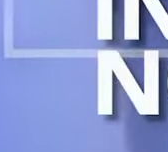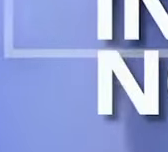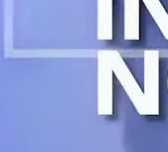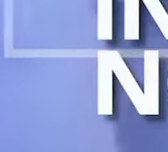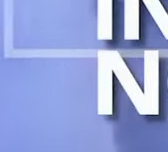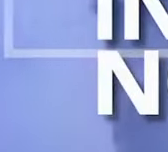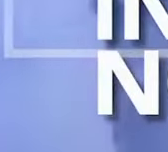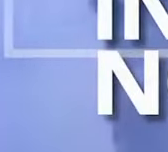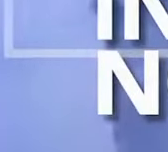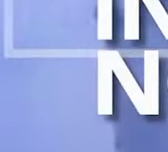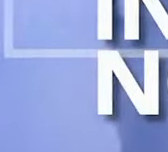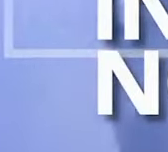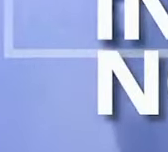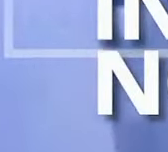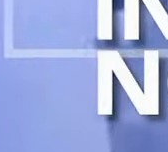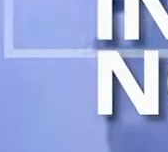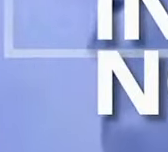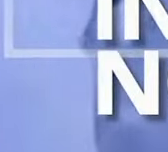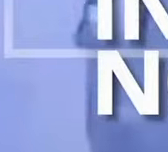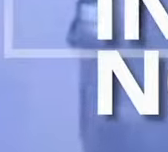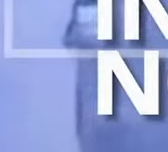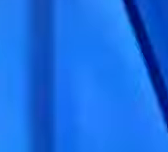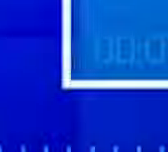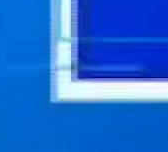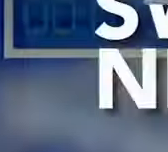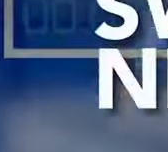tricycle inararo ng SUV sa Bulacan.